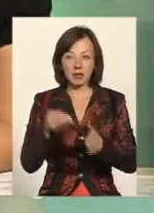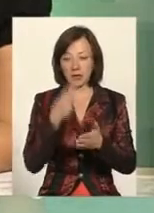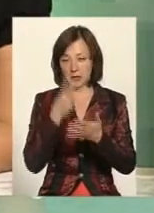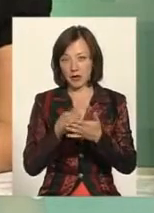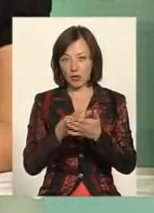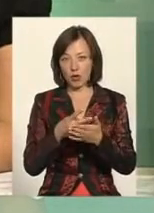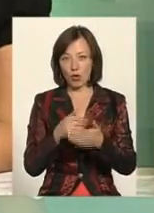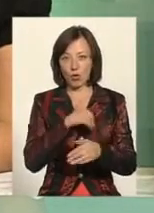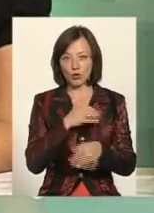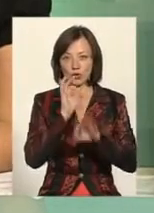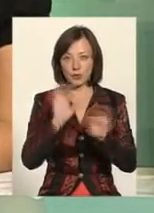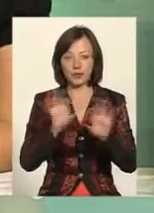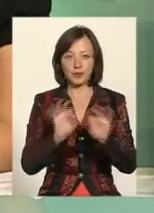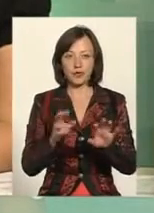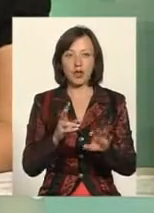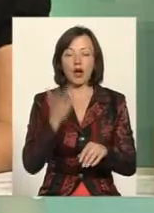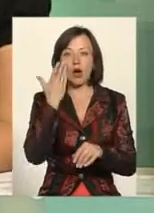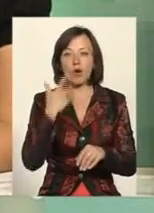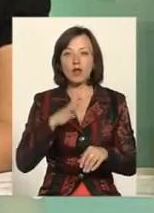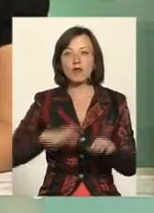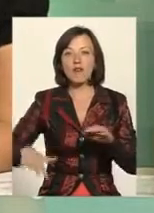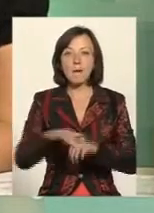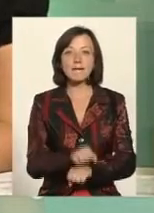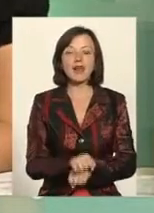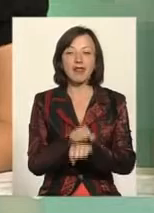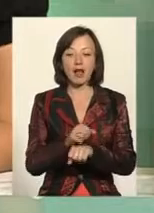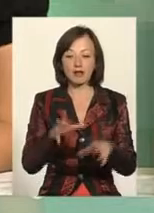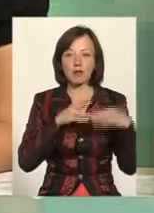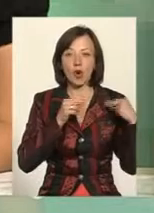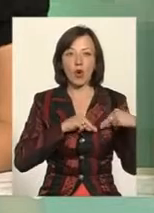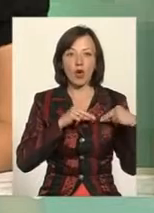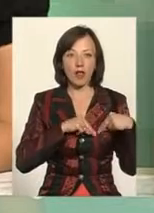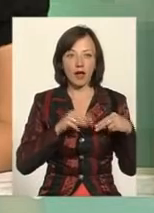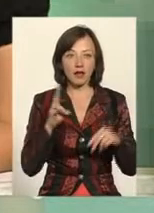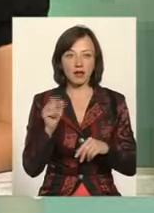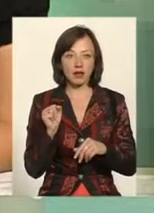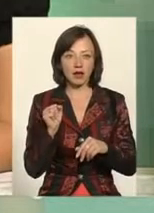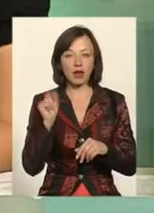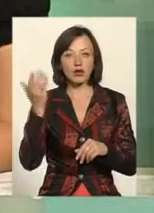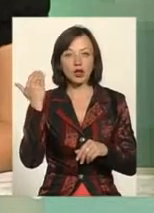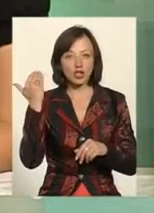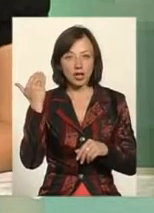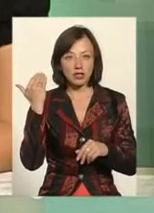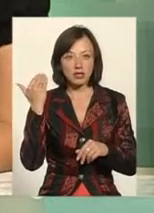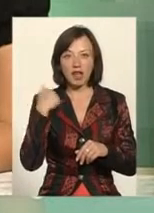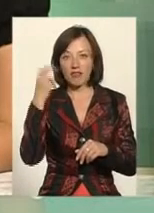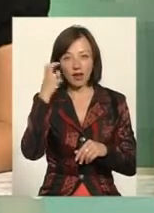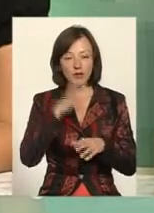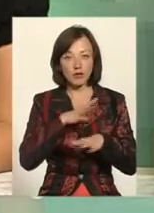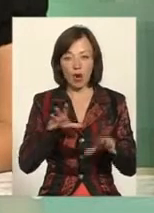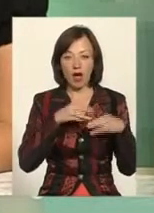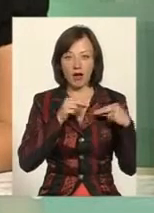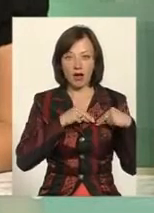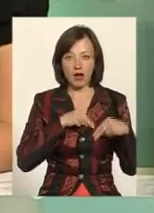Дивіться. Коли був Майдан, мої колеги на той час я в Києві не був, а колеги мої